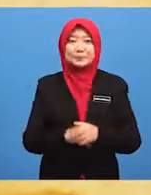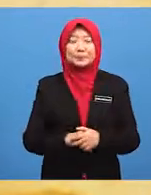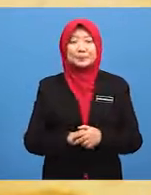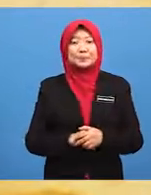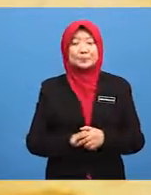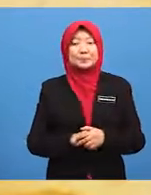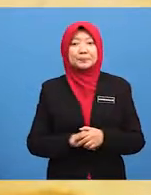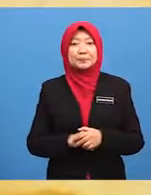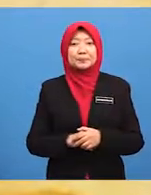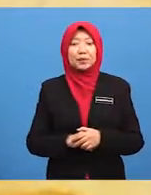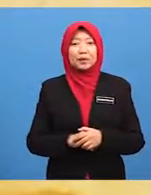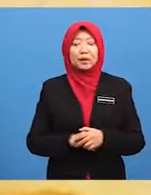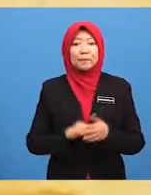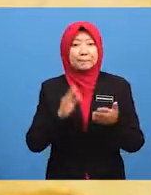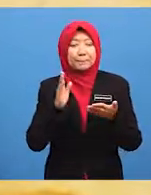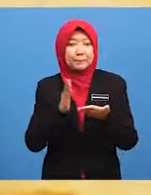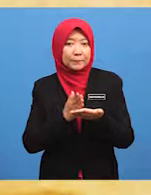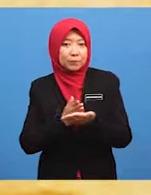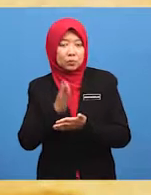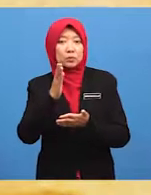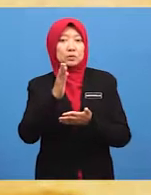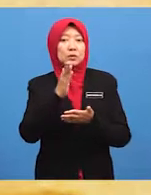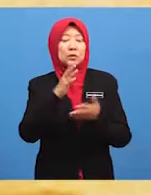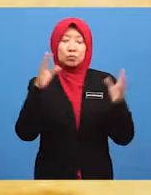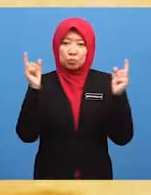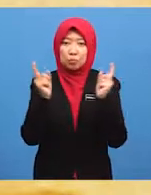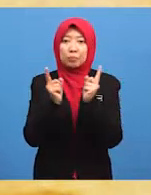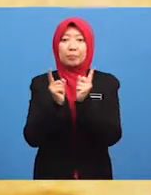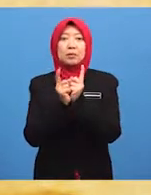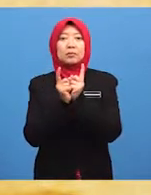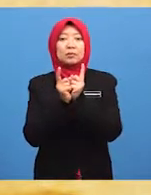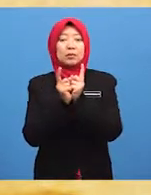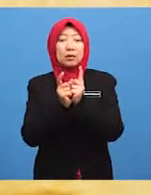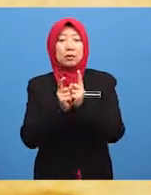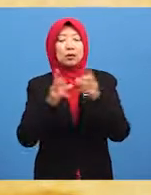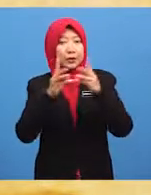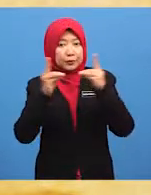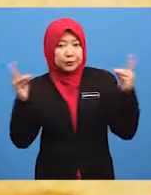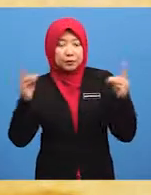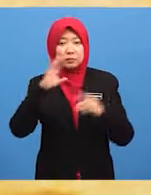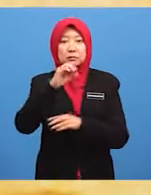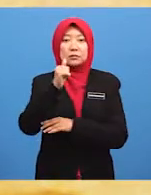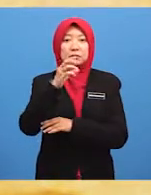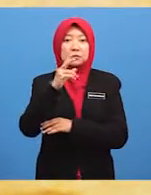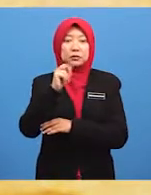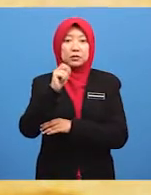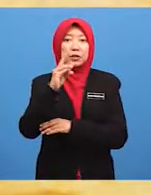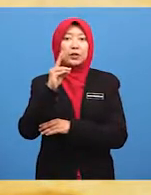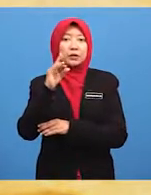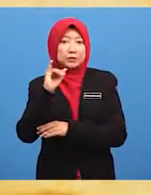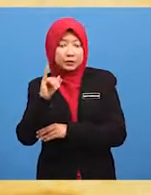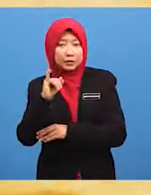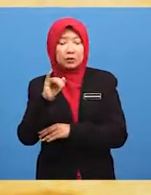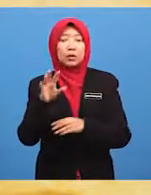Kerajaan Angkor adalah menerusi penemuan inskripsi pada dinding candi. Begitu juga dengan